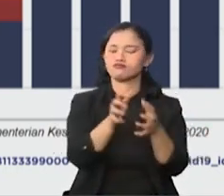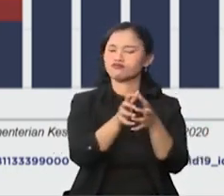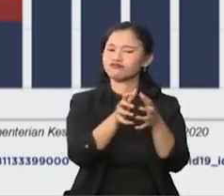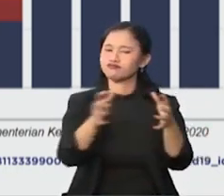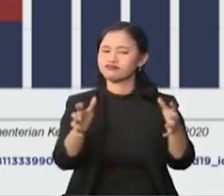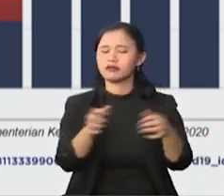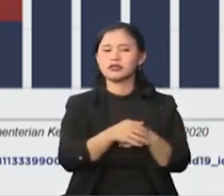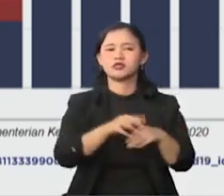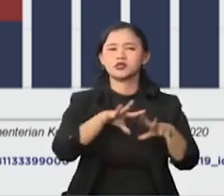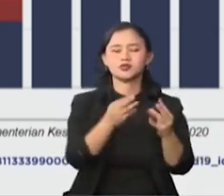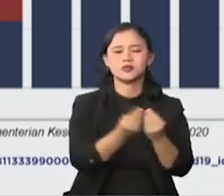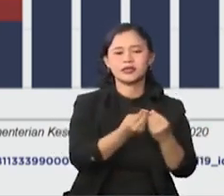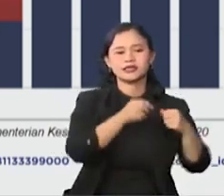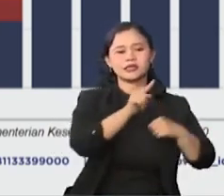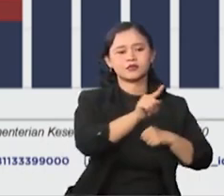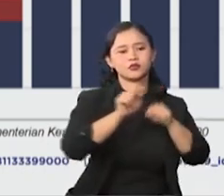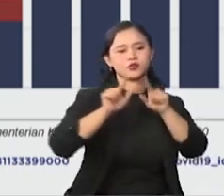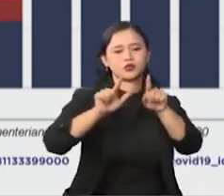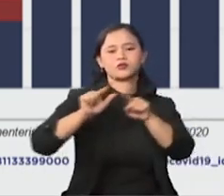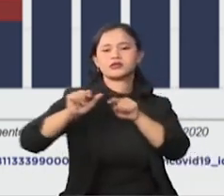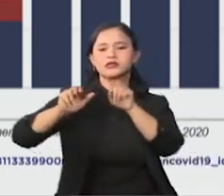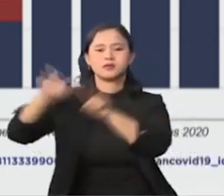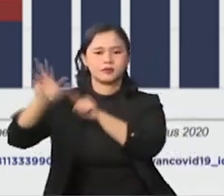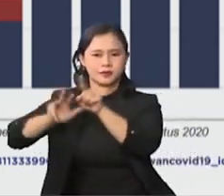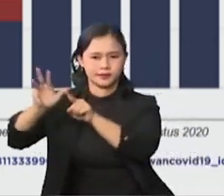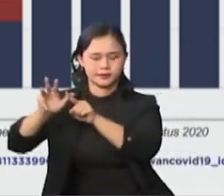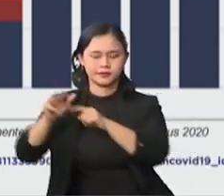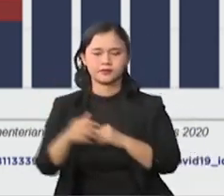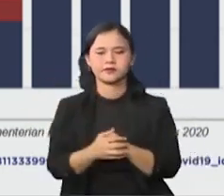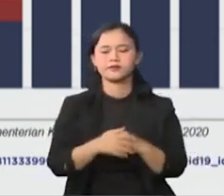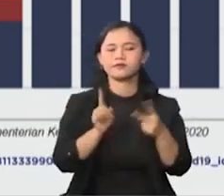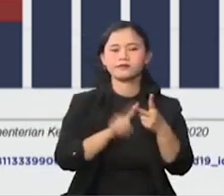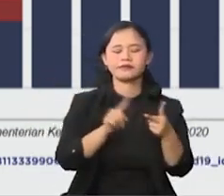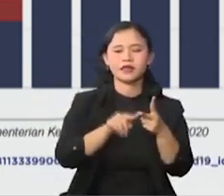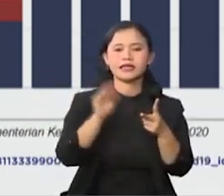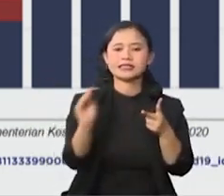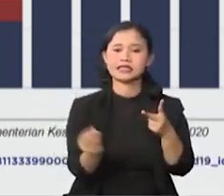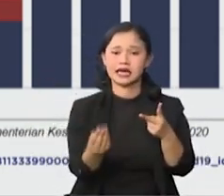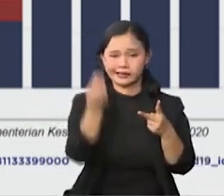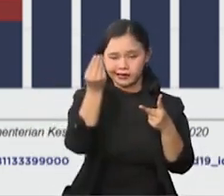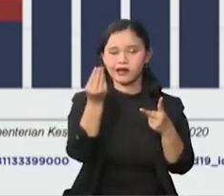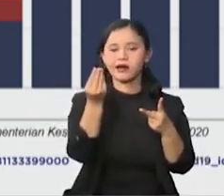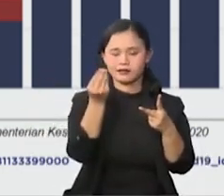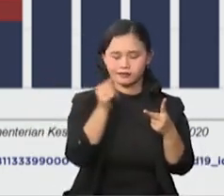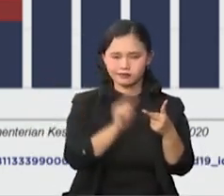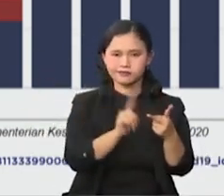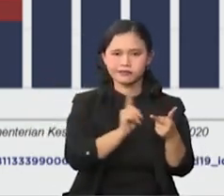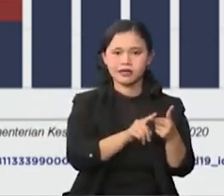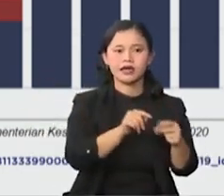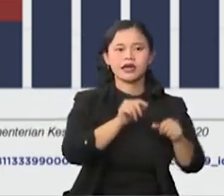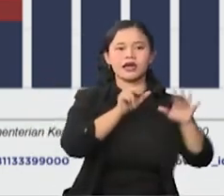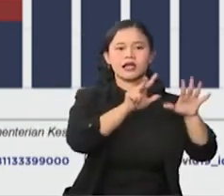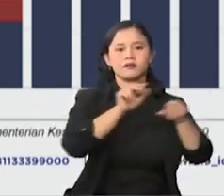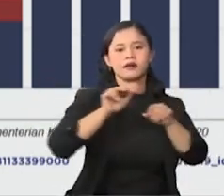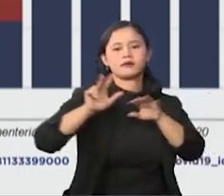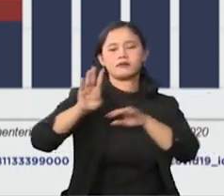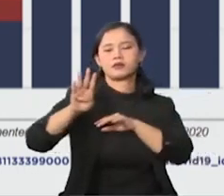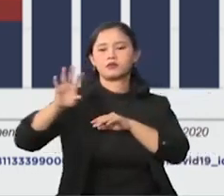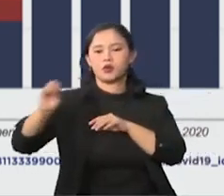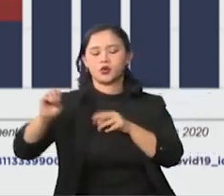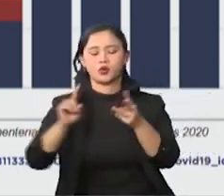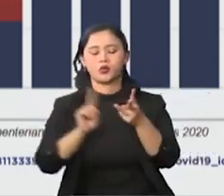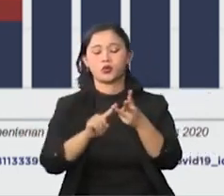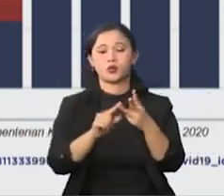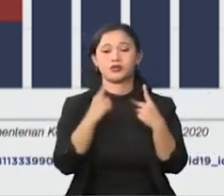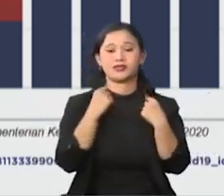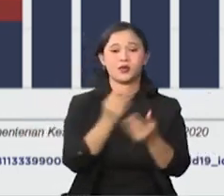pertama yaitu dengan 1719 kedua adalah DKI Jakarta sebanyak 840